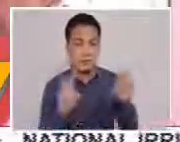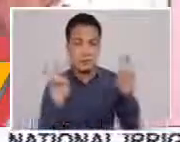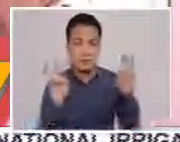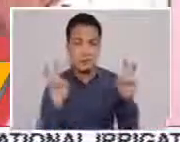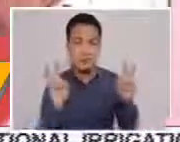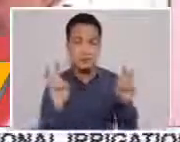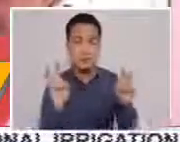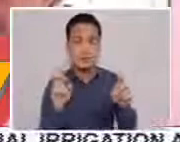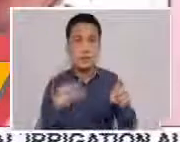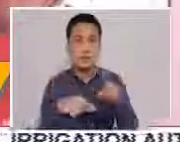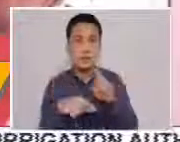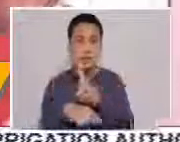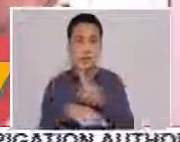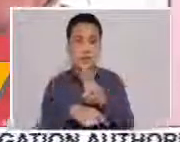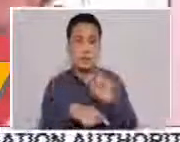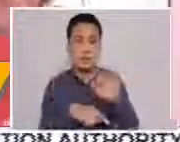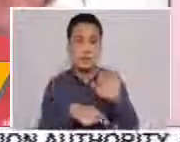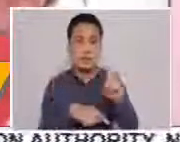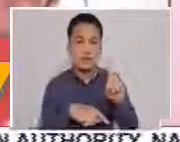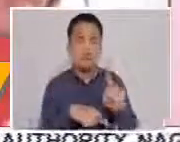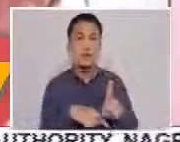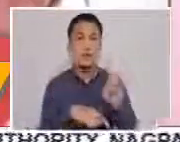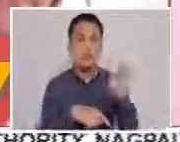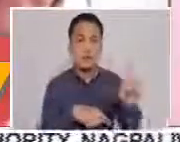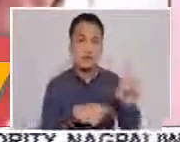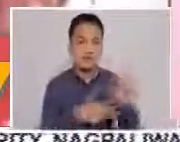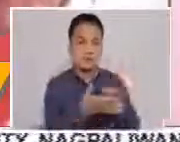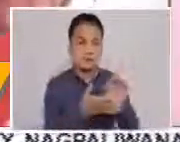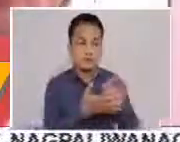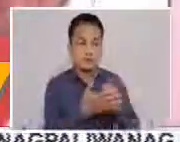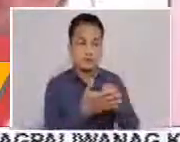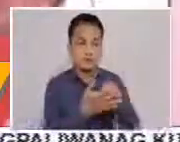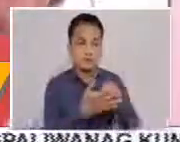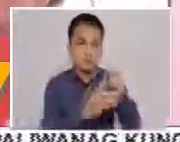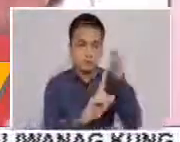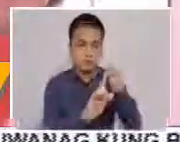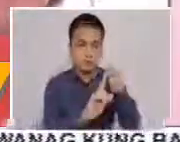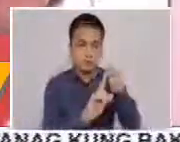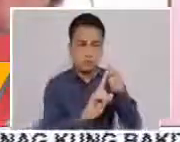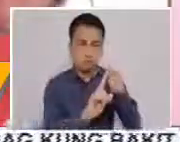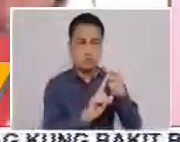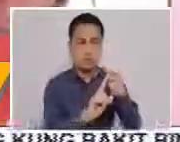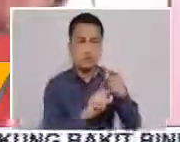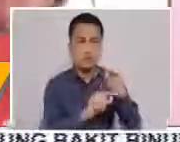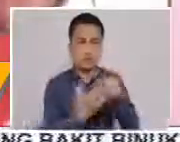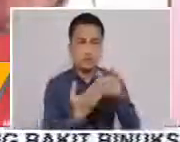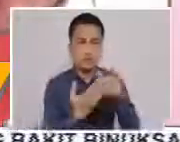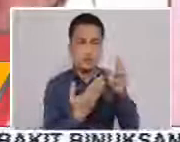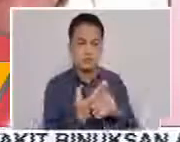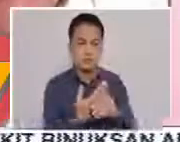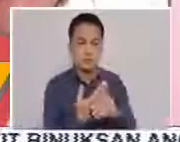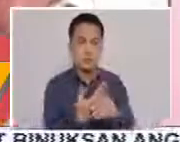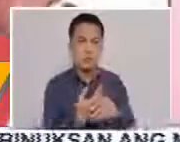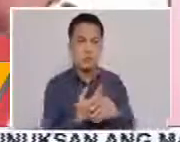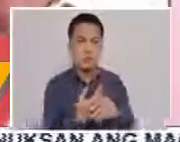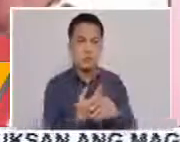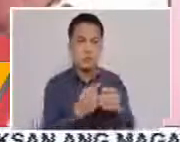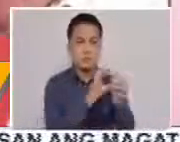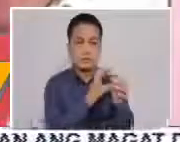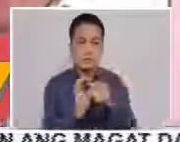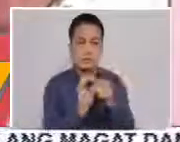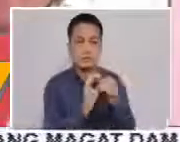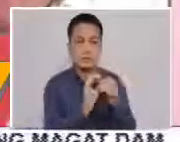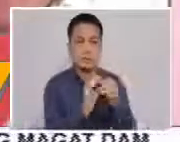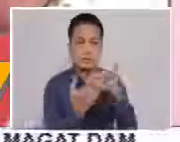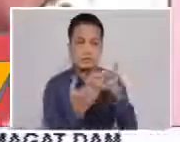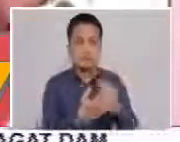dahil pinilit po namin sila noon na kung po pwede po bago nitong matapos po tong taon, mangyari na po sana yung phase 2 po na